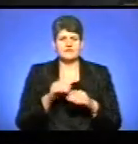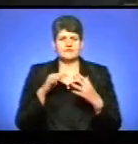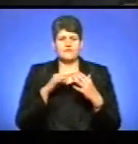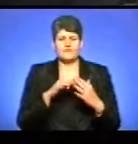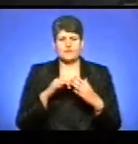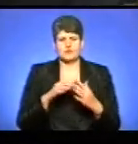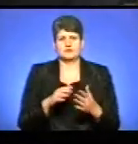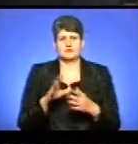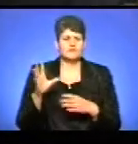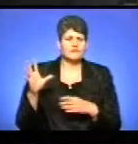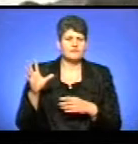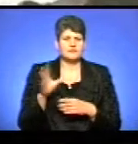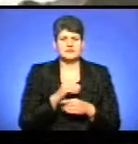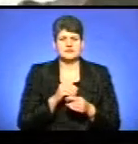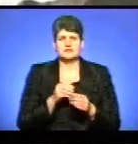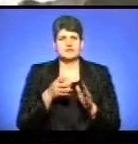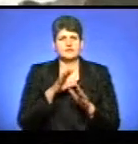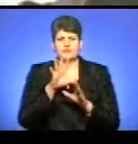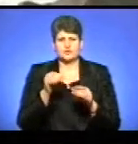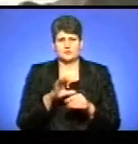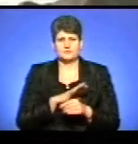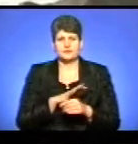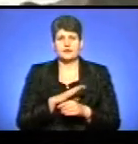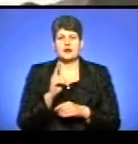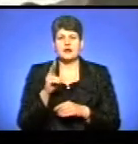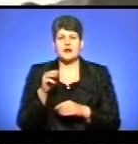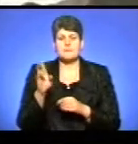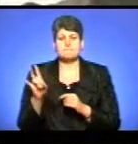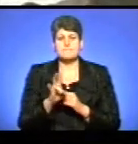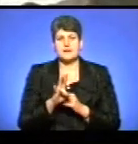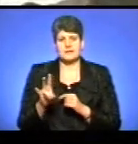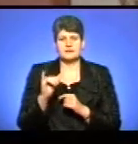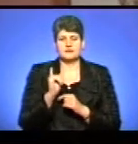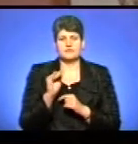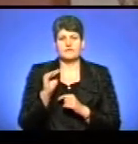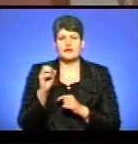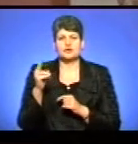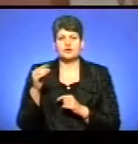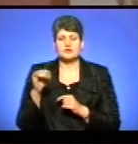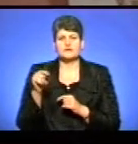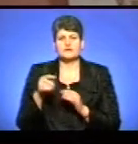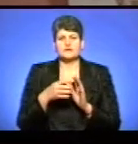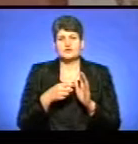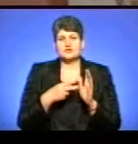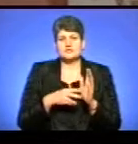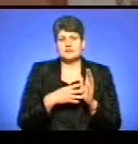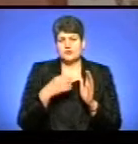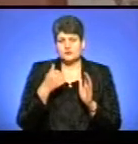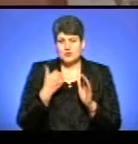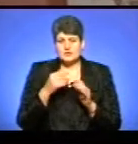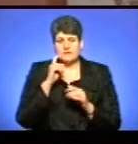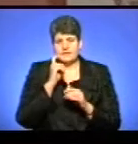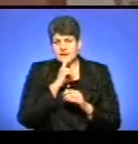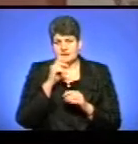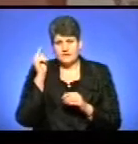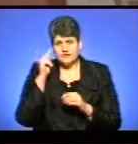до Широкіна, практично скрізь був. Капелан Ігор Федоришин у 1989 році в педагогічному університеті Вінниці